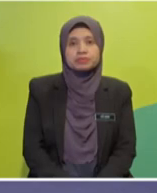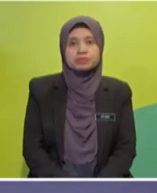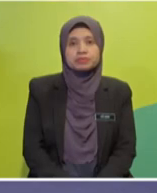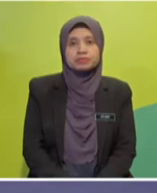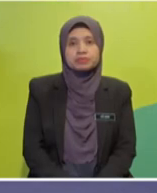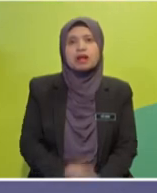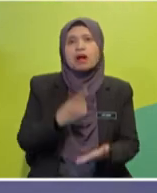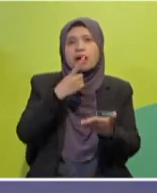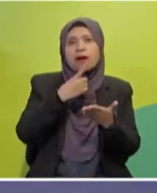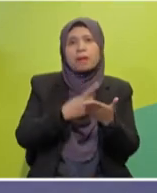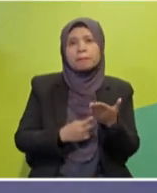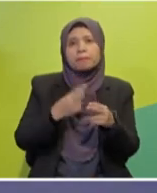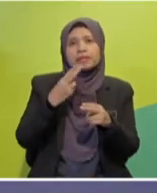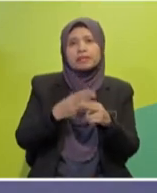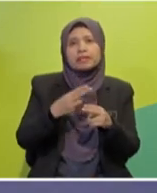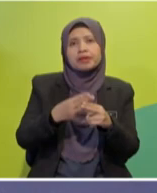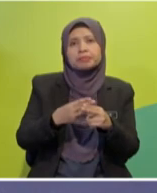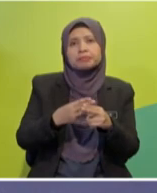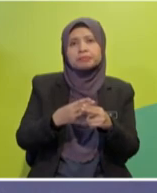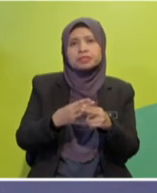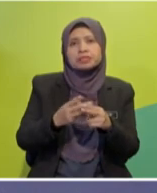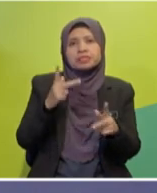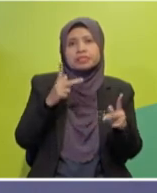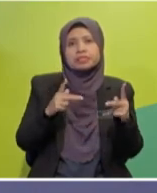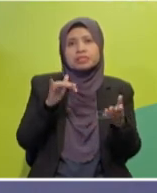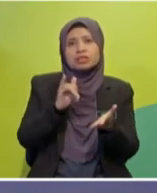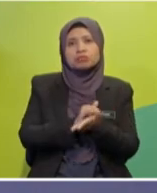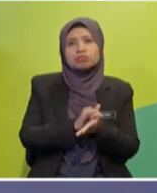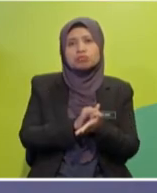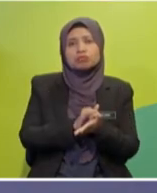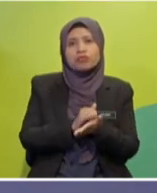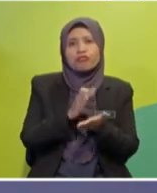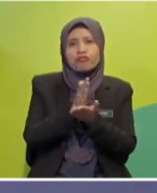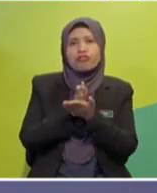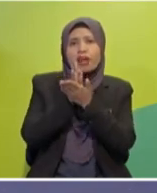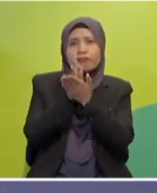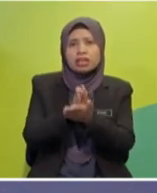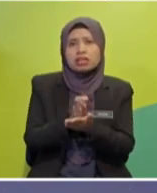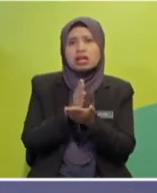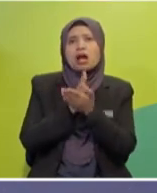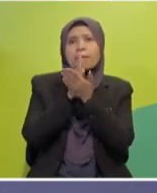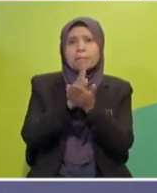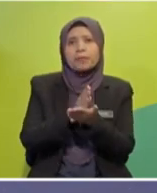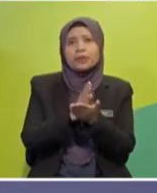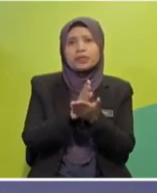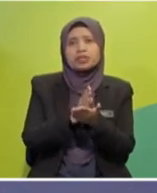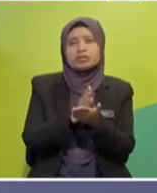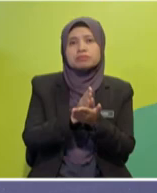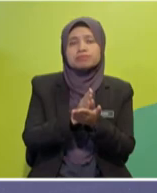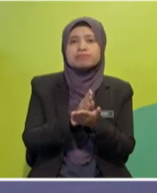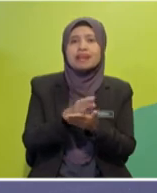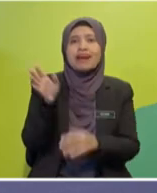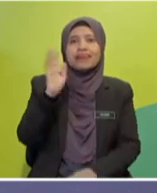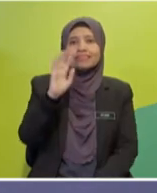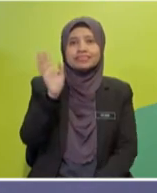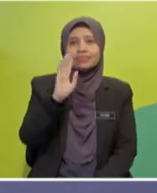Ni apa ni kenderaan air ni? Macam-macam kita tengok tadi. Ferry ke boat ni? Rasanya kan kalau nak... Hai